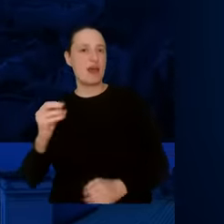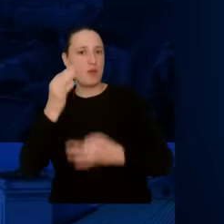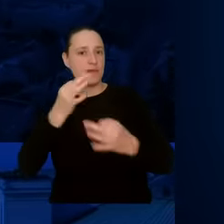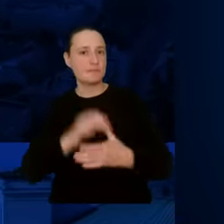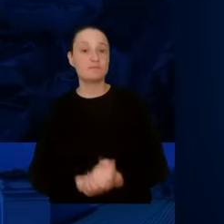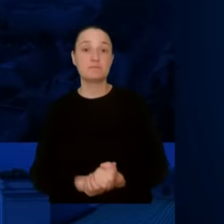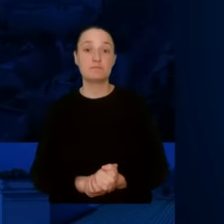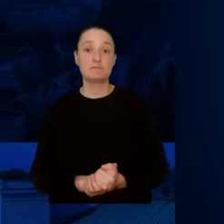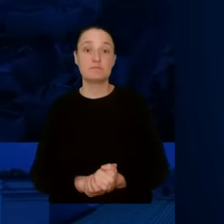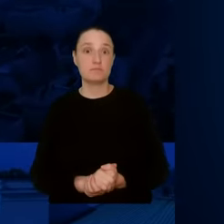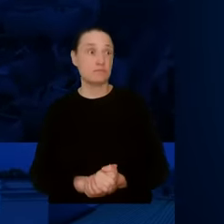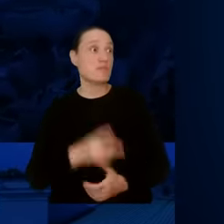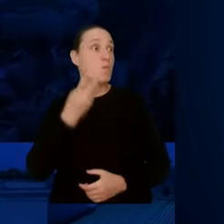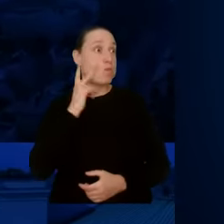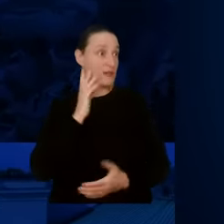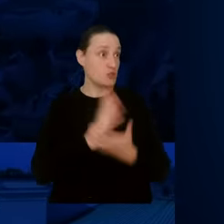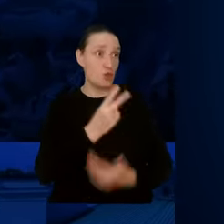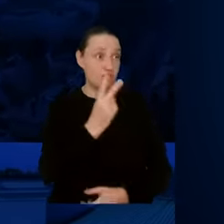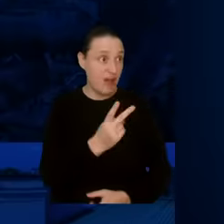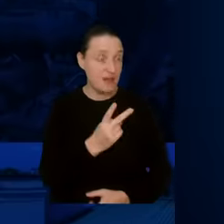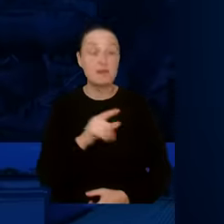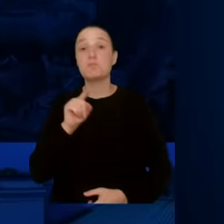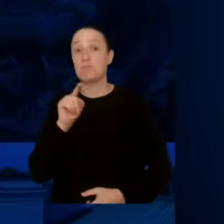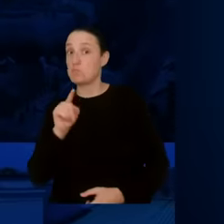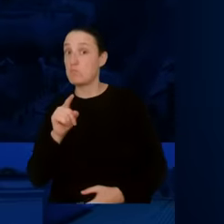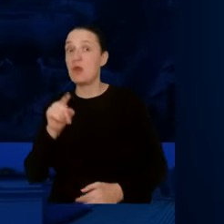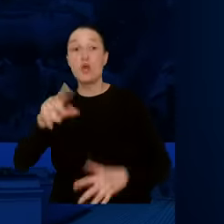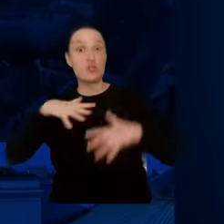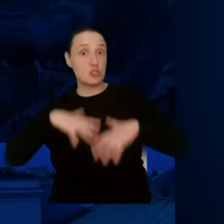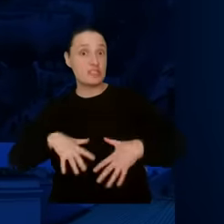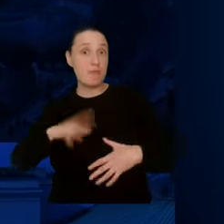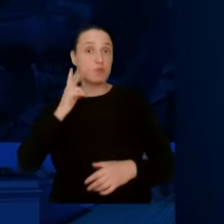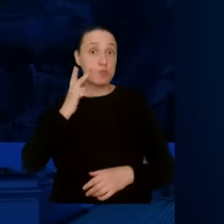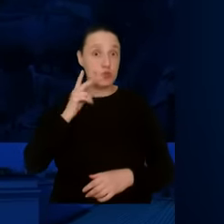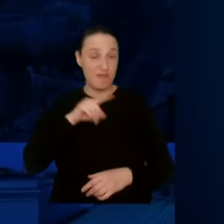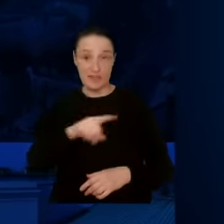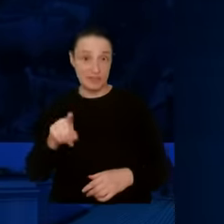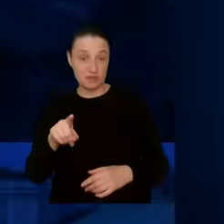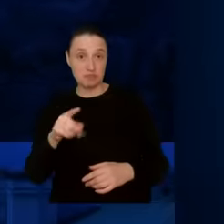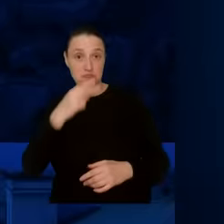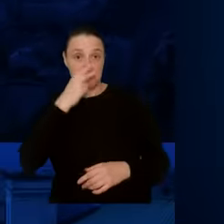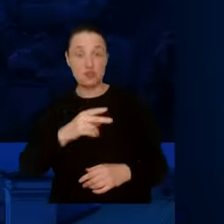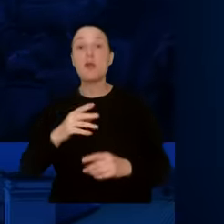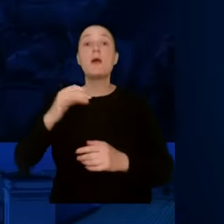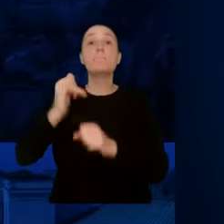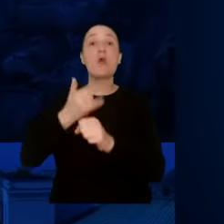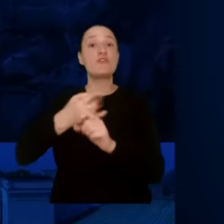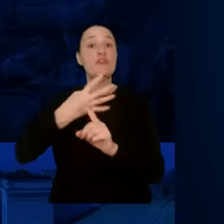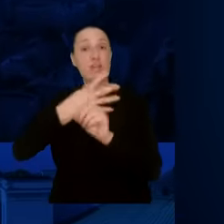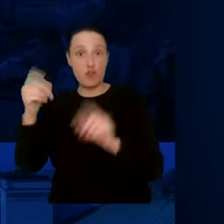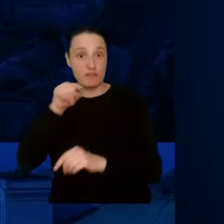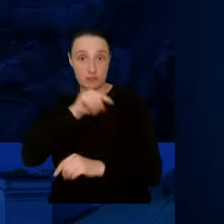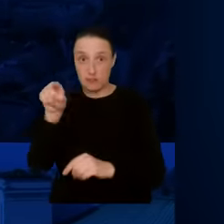są tylko dwie płcie? Jesteś motywowany nienawiścią z powodu tożsamości płciowej. Sprzeciwiasz się tęczowym piątkom w szkole twojego dziecka?